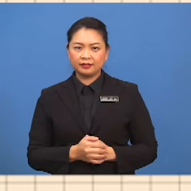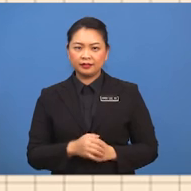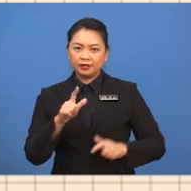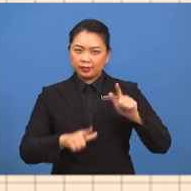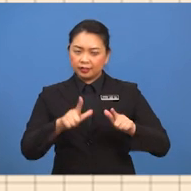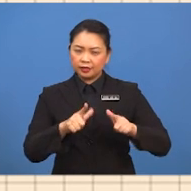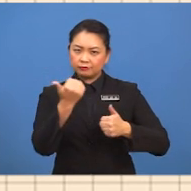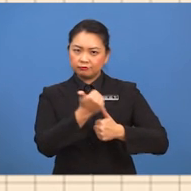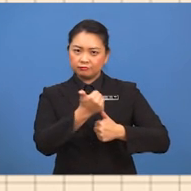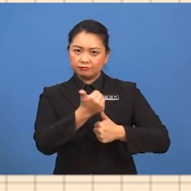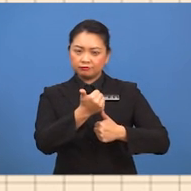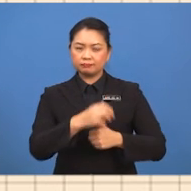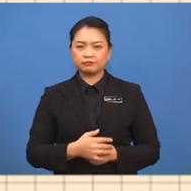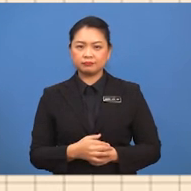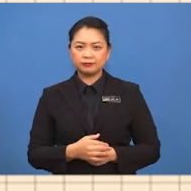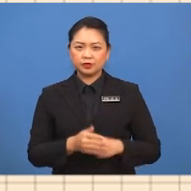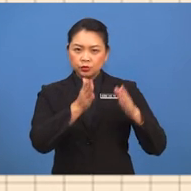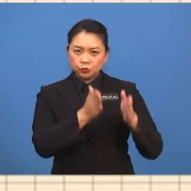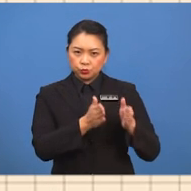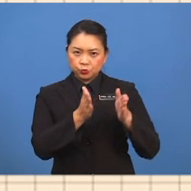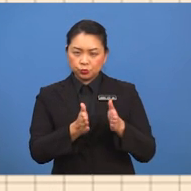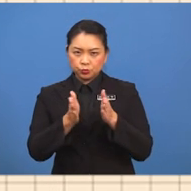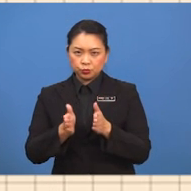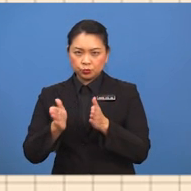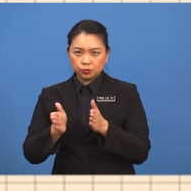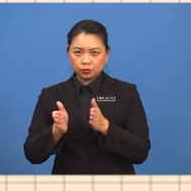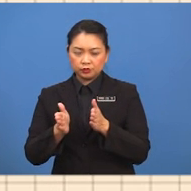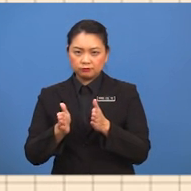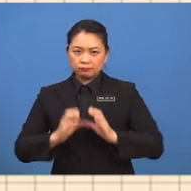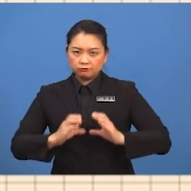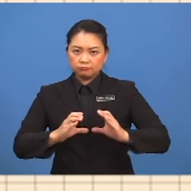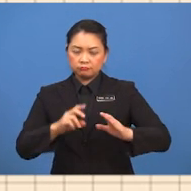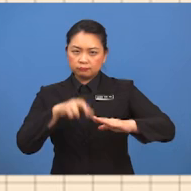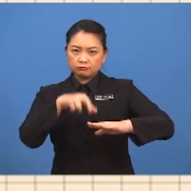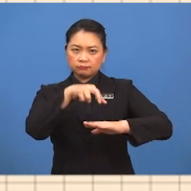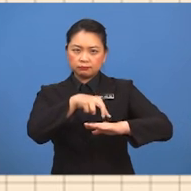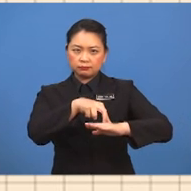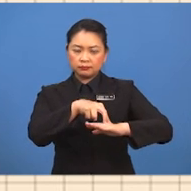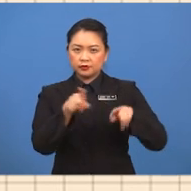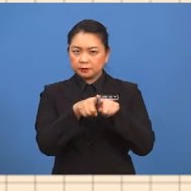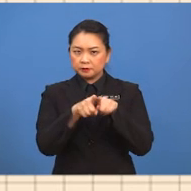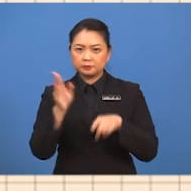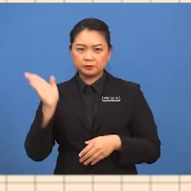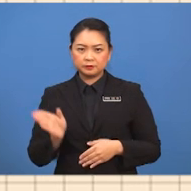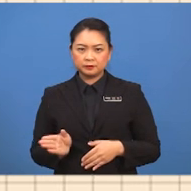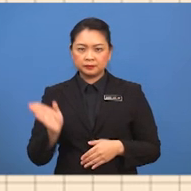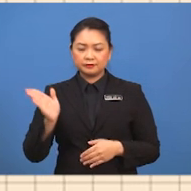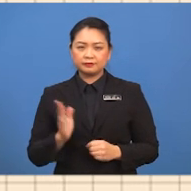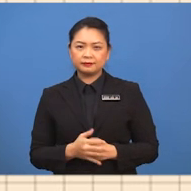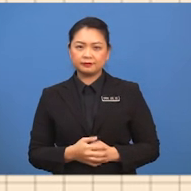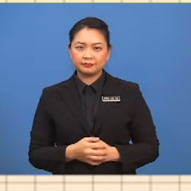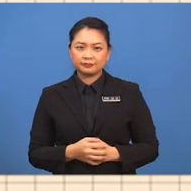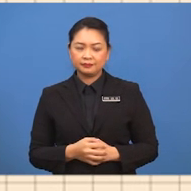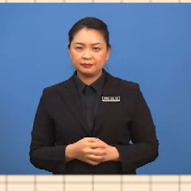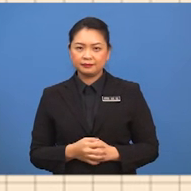Langkah pertama, susun semua data secara menaik seperti ini.